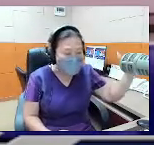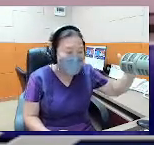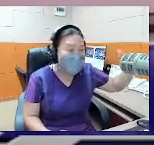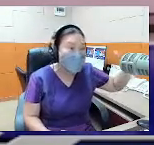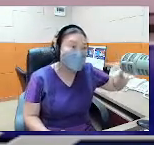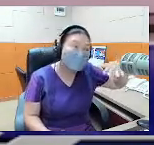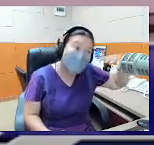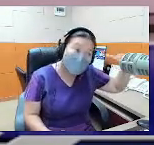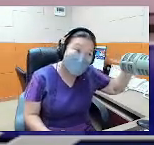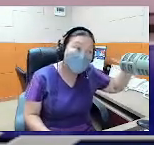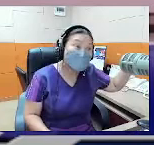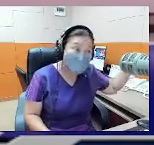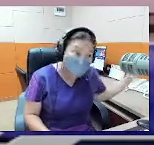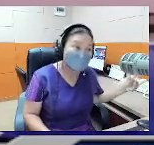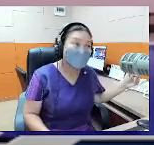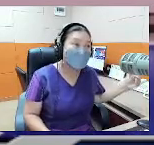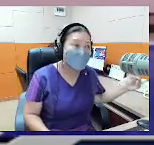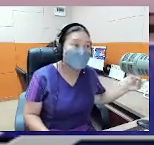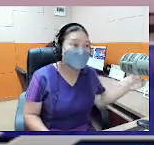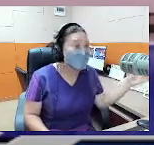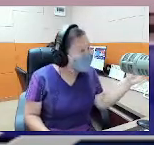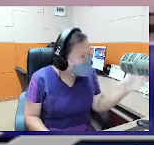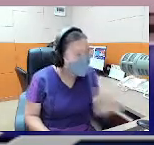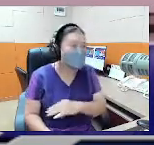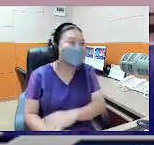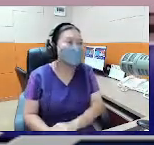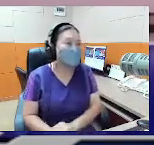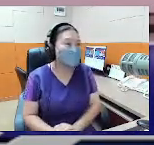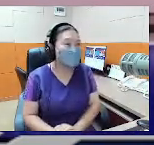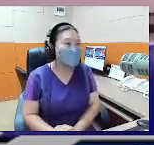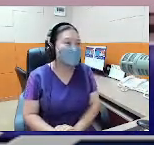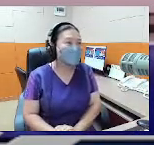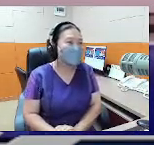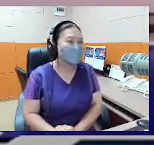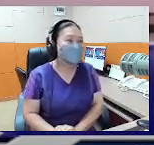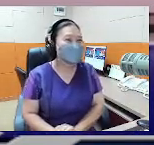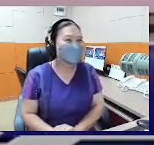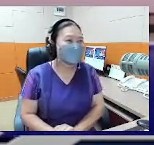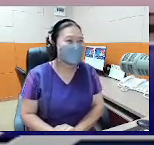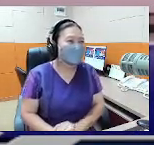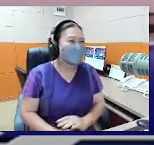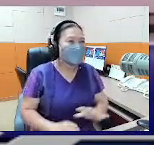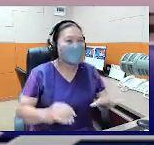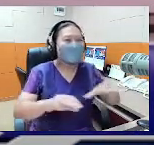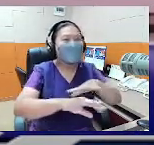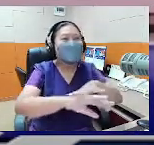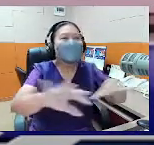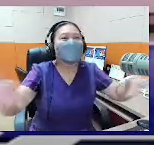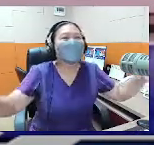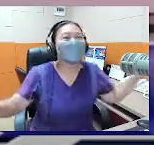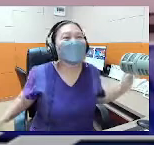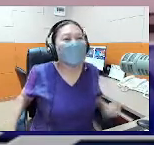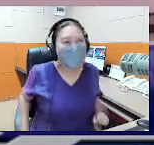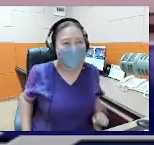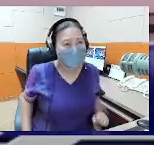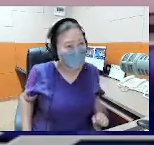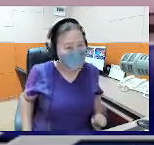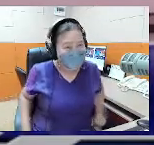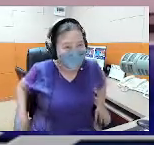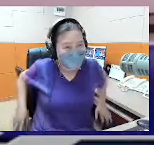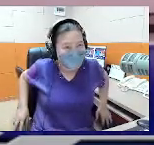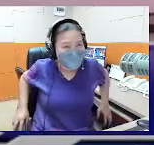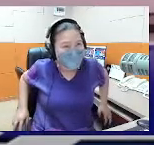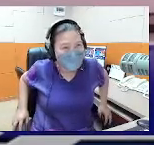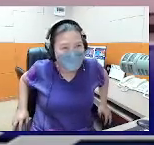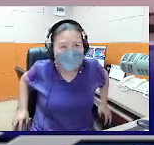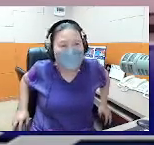าสตร์วิชาการอื่นๆล่ะคะเราเรียนปกติเหมือนเพื่อนไหมอาจารย์มันวิชาพื้นฐานทั่วไปอะไรเงี้ย